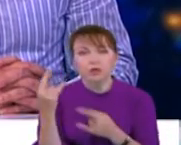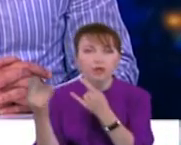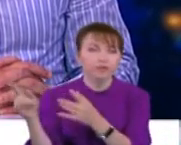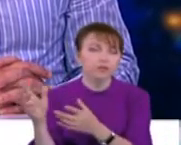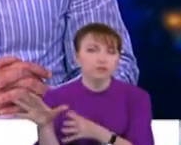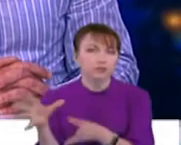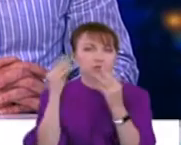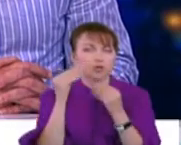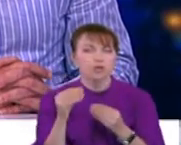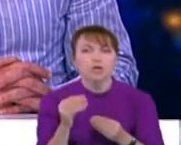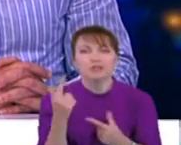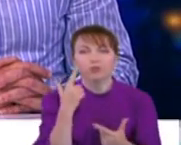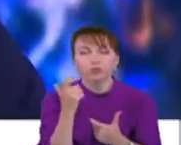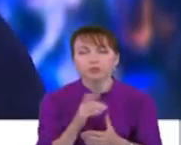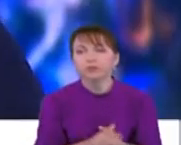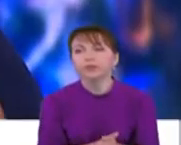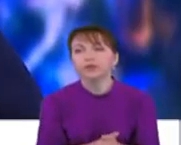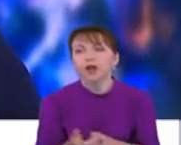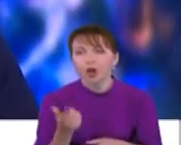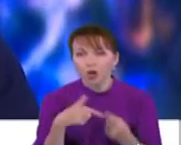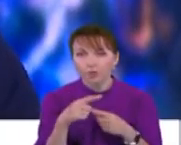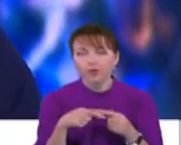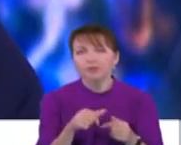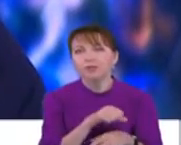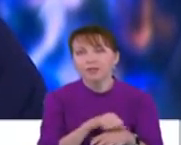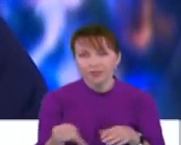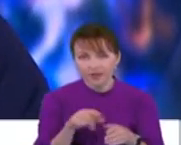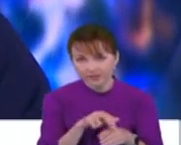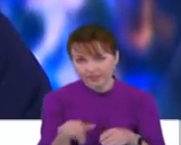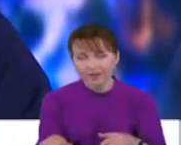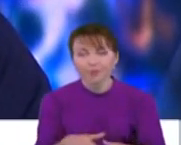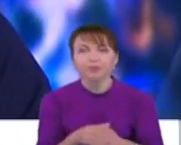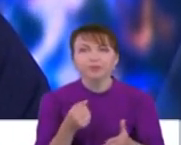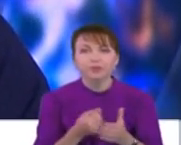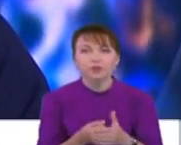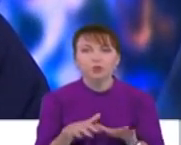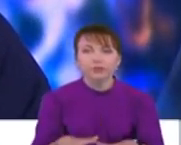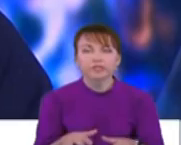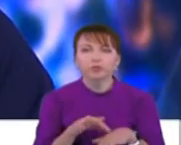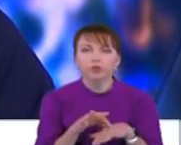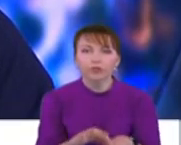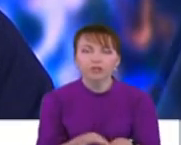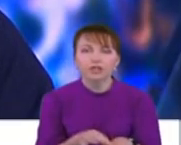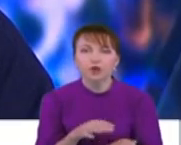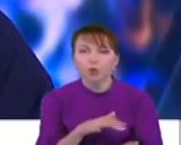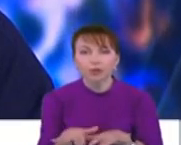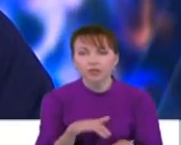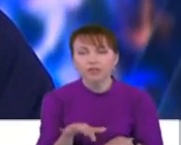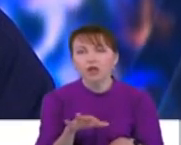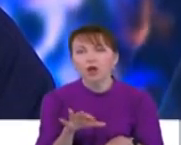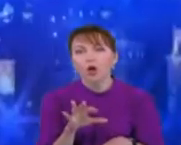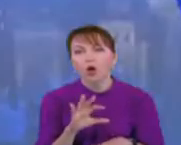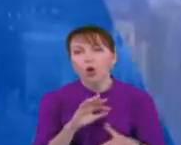Отже, я пропонував, давайте до землі ближче тепер вже, на берег зійдемо. І якраз до місця проведення операції об'єднаних